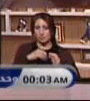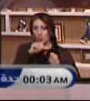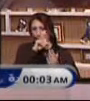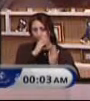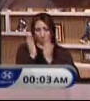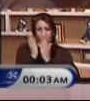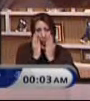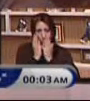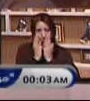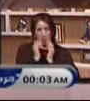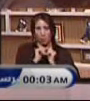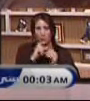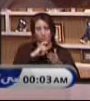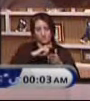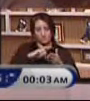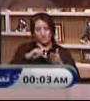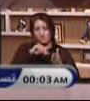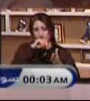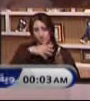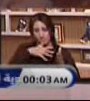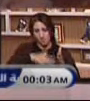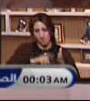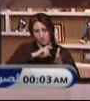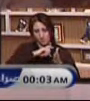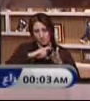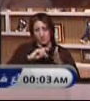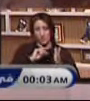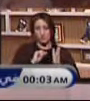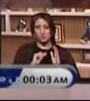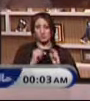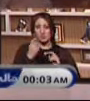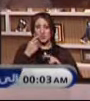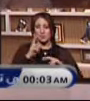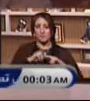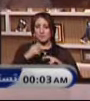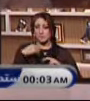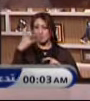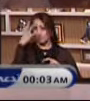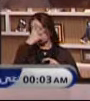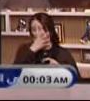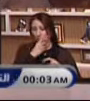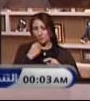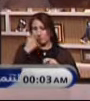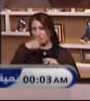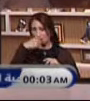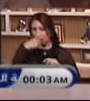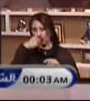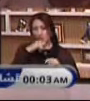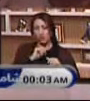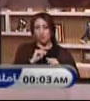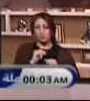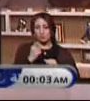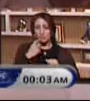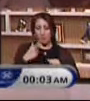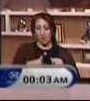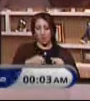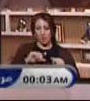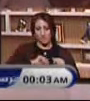الله، او حديثا اسمعه من رسول الله، او ان اعفر وجهي باقيا ملينا